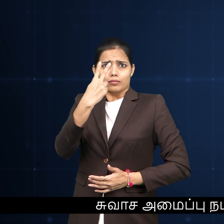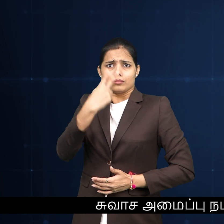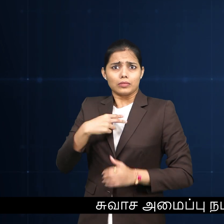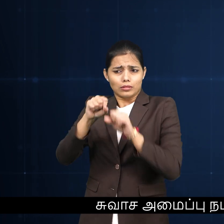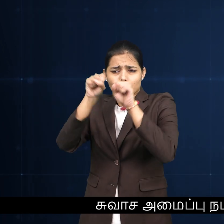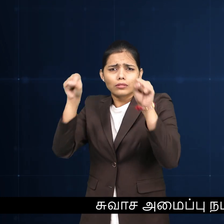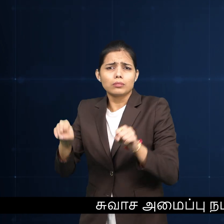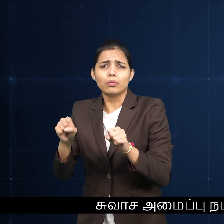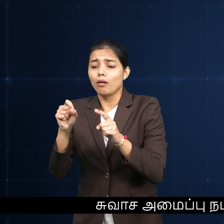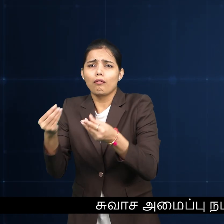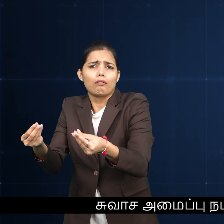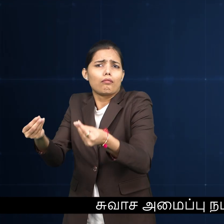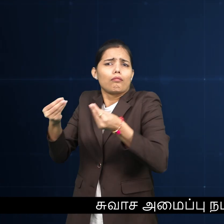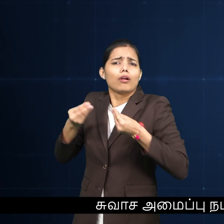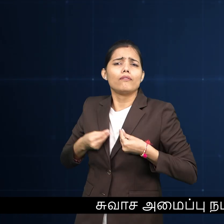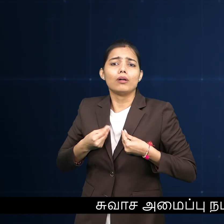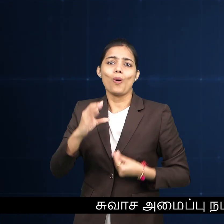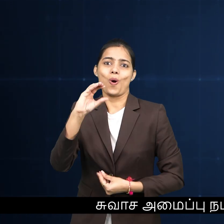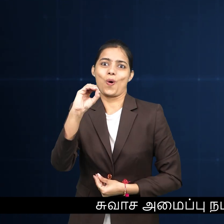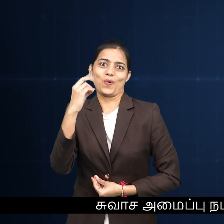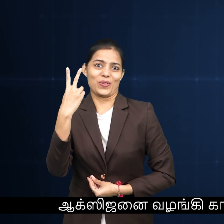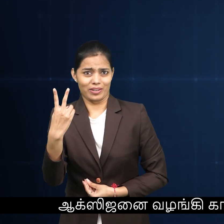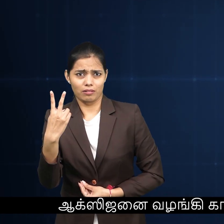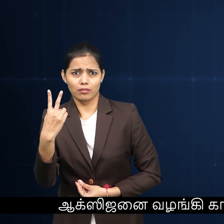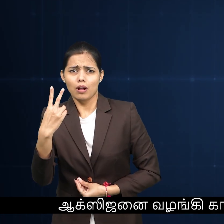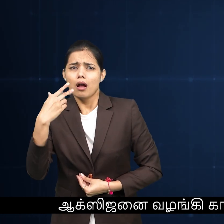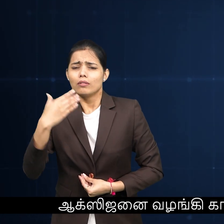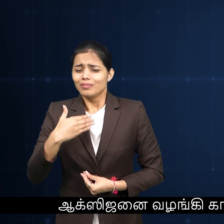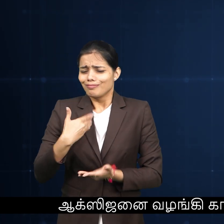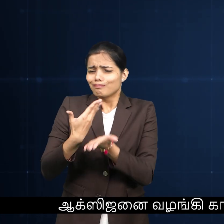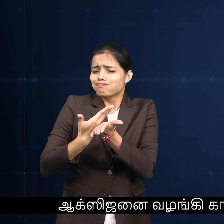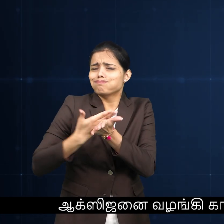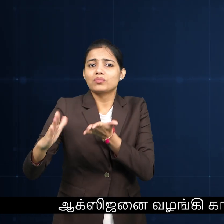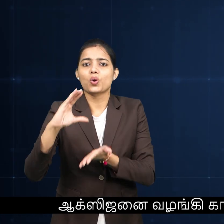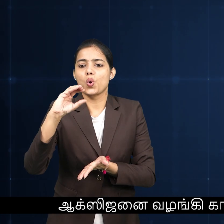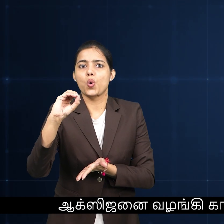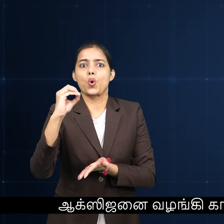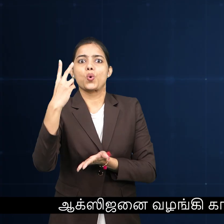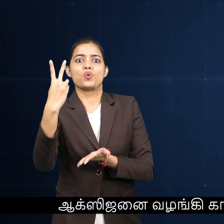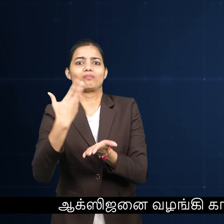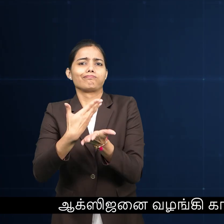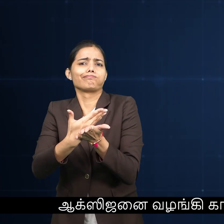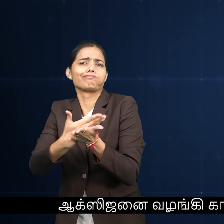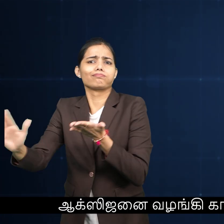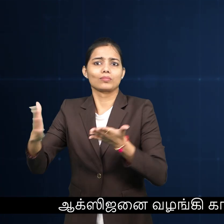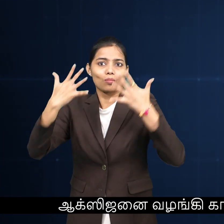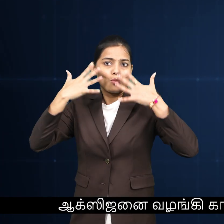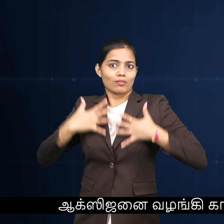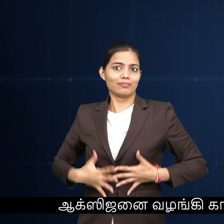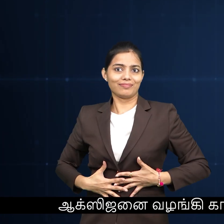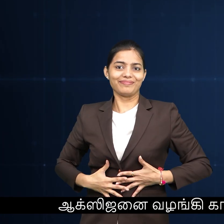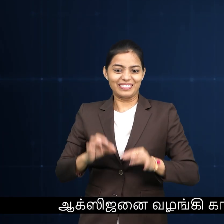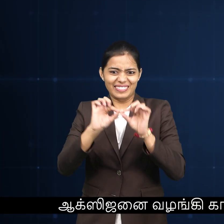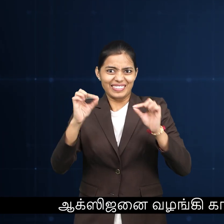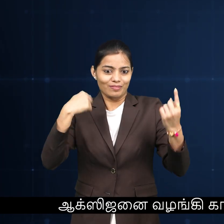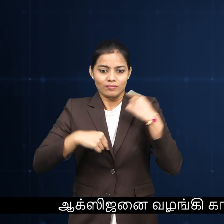சுவாச அமைப்பு நமது உடல் திசுக்களிலிருந்து ஆக்சிஜனை வழங்கி கார்பன் டை ஆக்சைடை நீக்குகிறது.